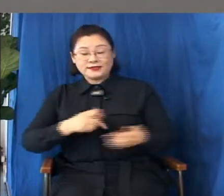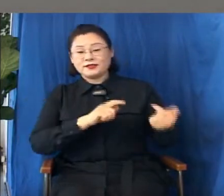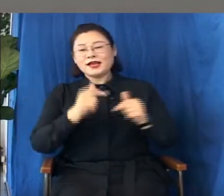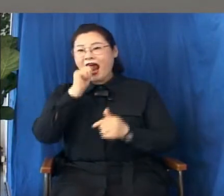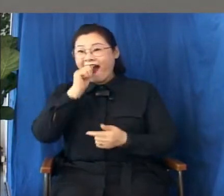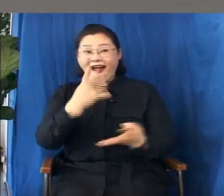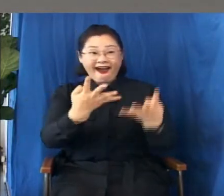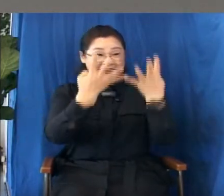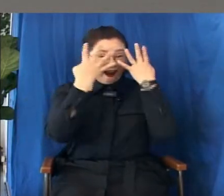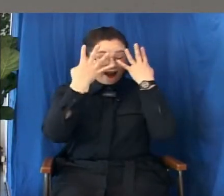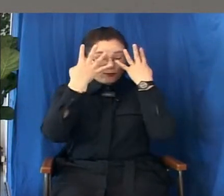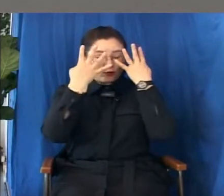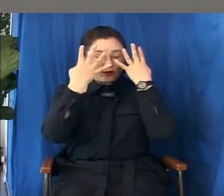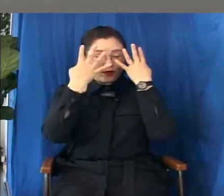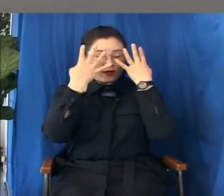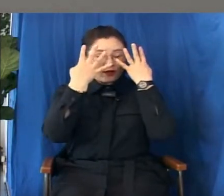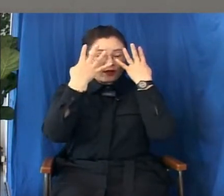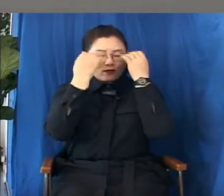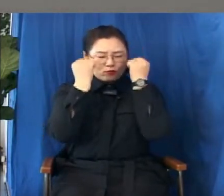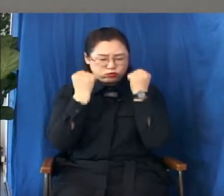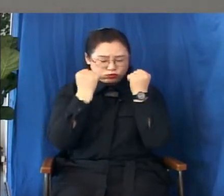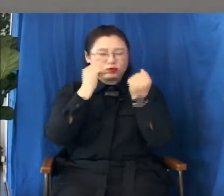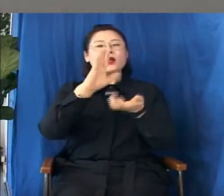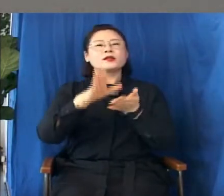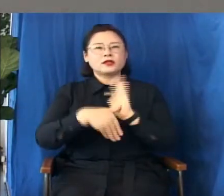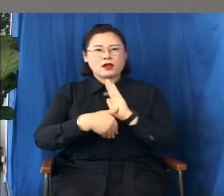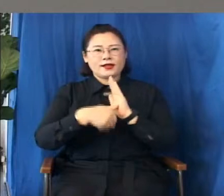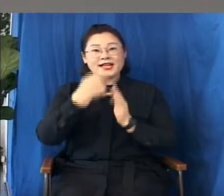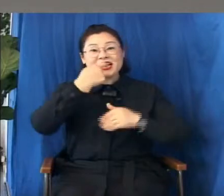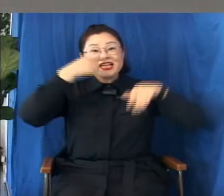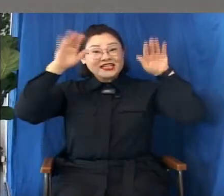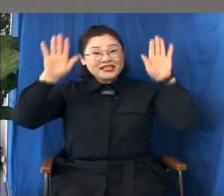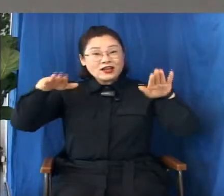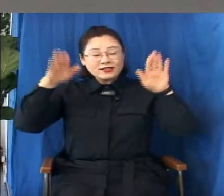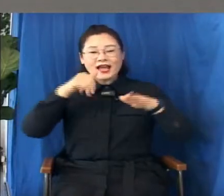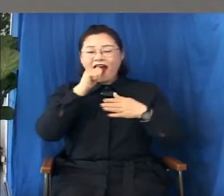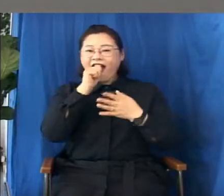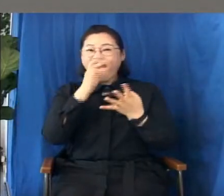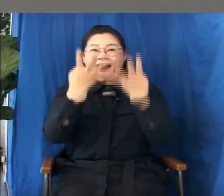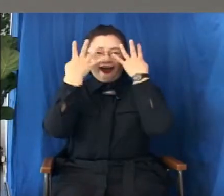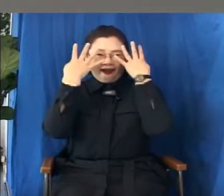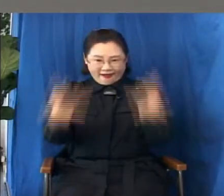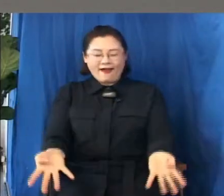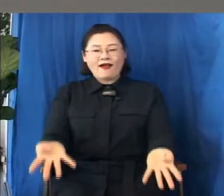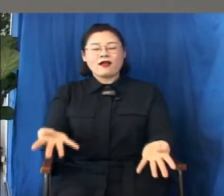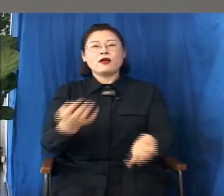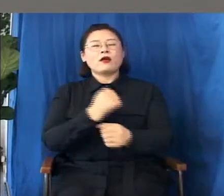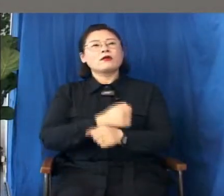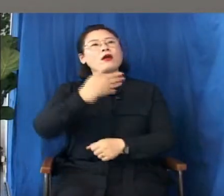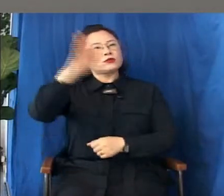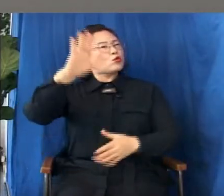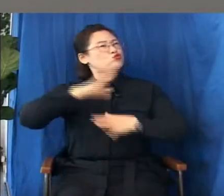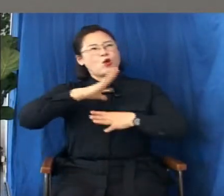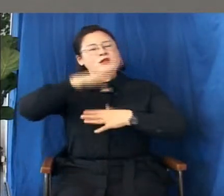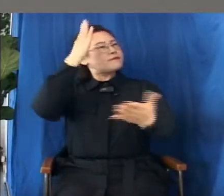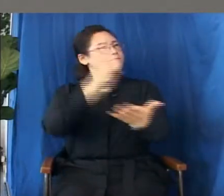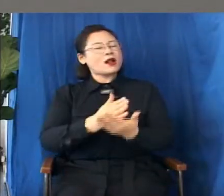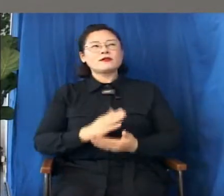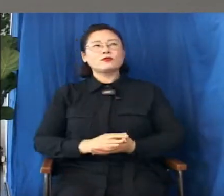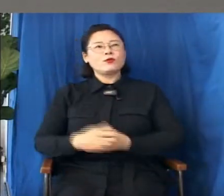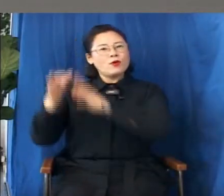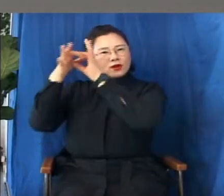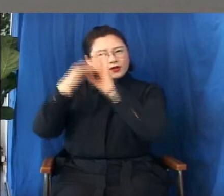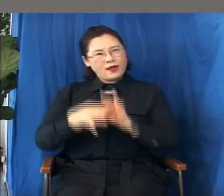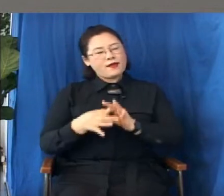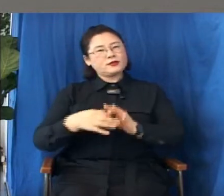천사가 열어주면서 뭐라고 해요? 두려워하지 말고 가서 성전에서 계속 외쳐라. 왜? 생명의 말씀은